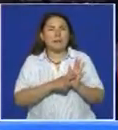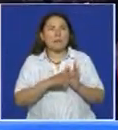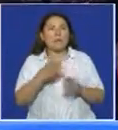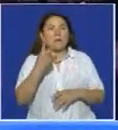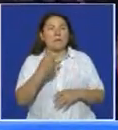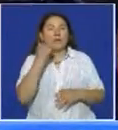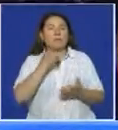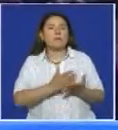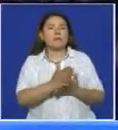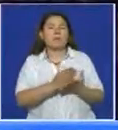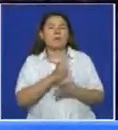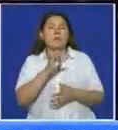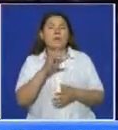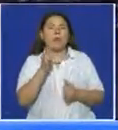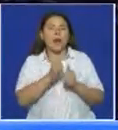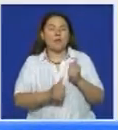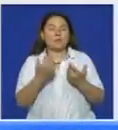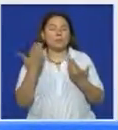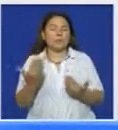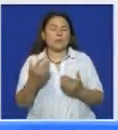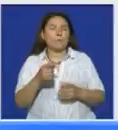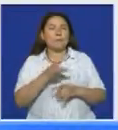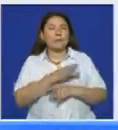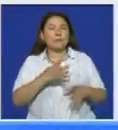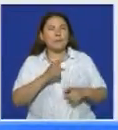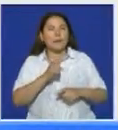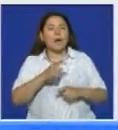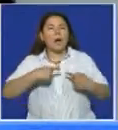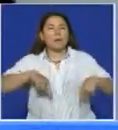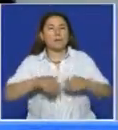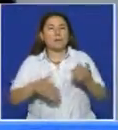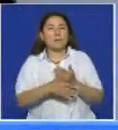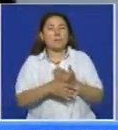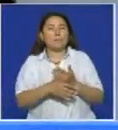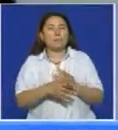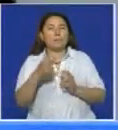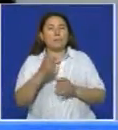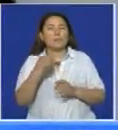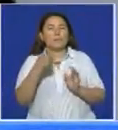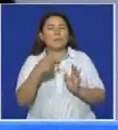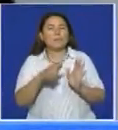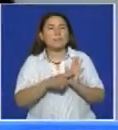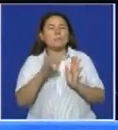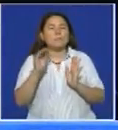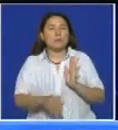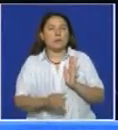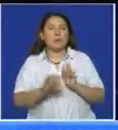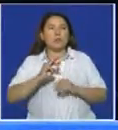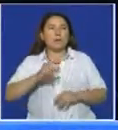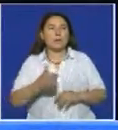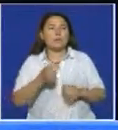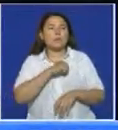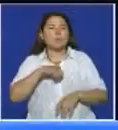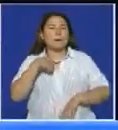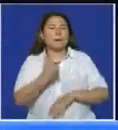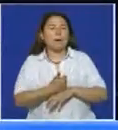два ветерана фронтовика каждому из них в честь праздника победы компании оказала помощь в размере свыше двухсот двадцати семи тысяч тенге но самое главное это